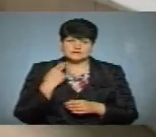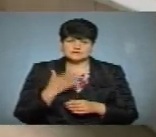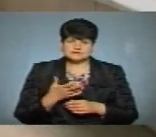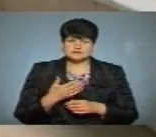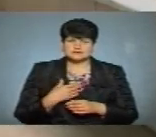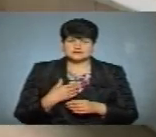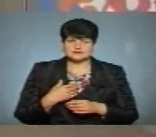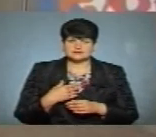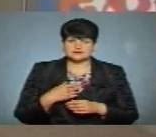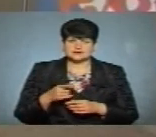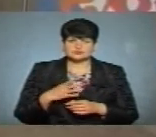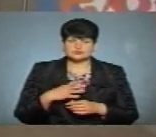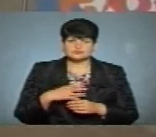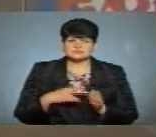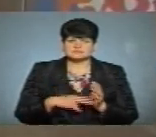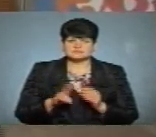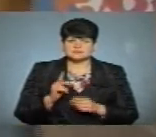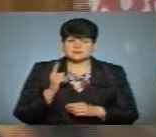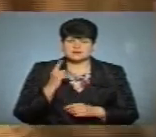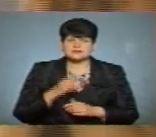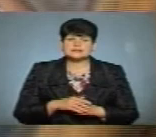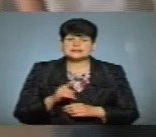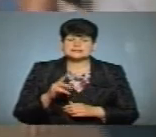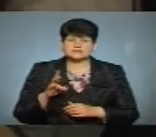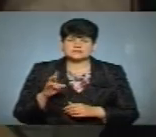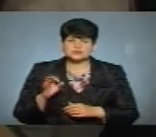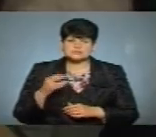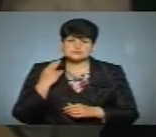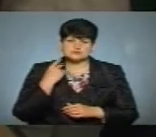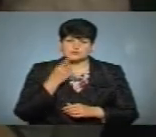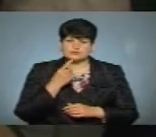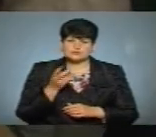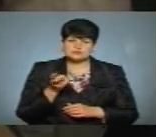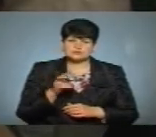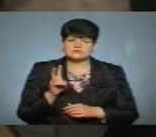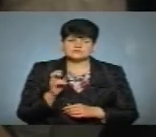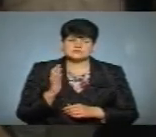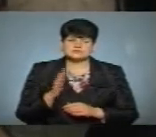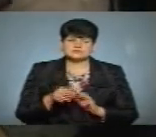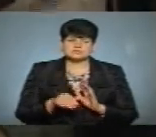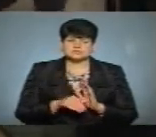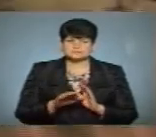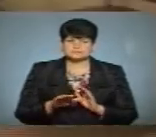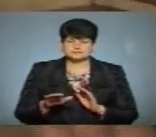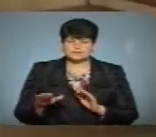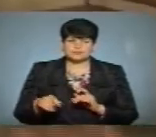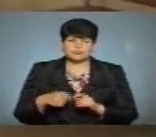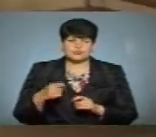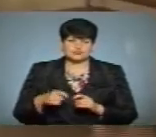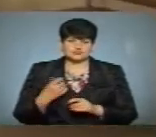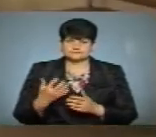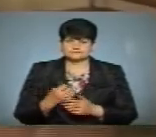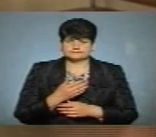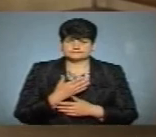очікую 72 бали. У 21-й школі на ЗНО з англійської прийшли 256 абітурієнтів. Порушень не